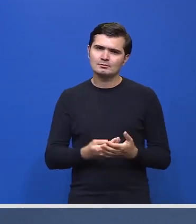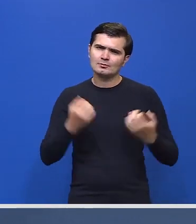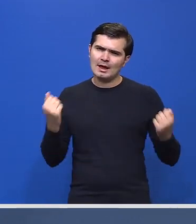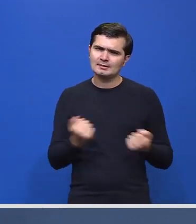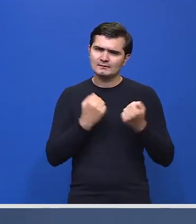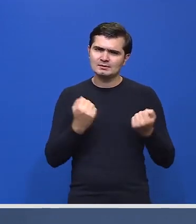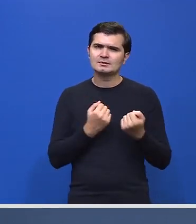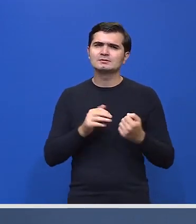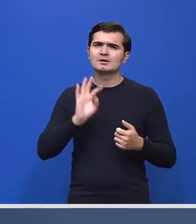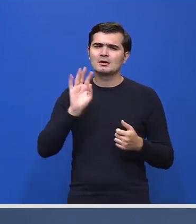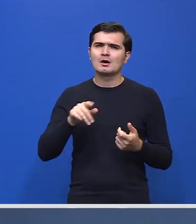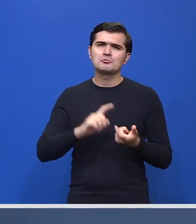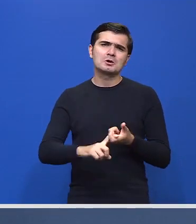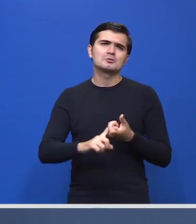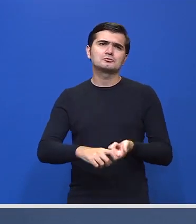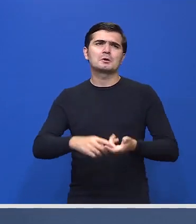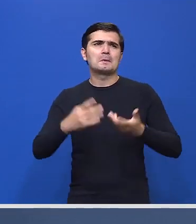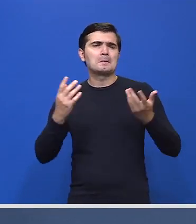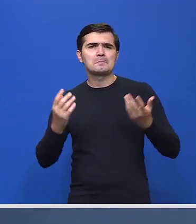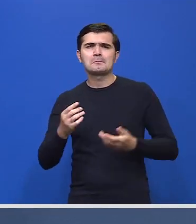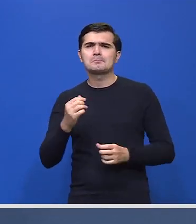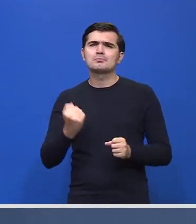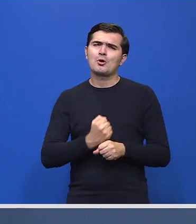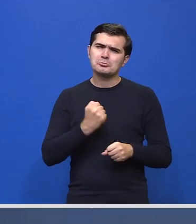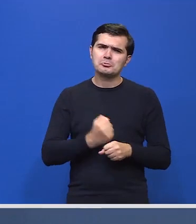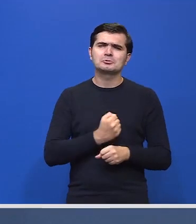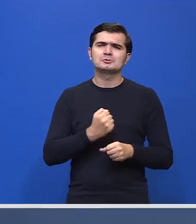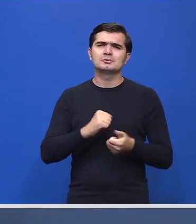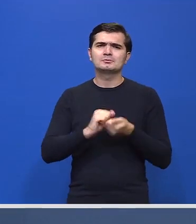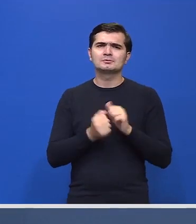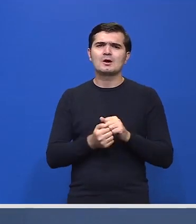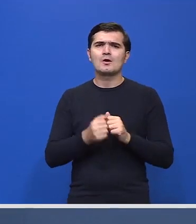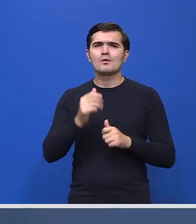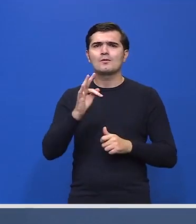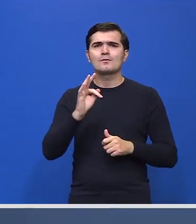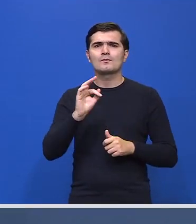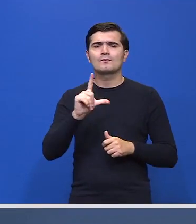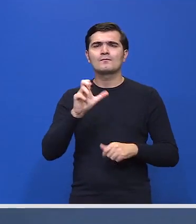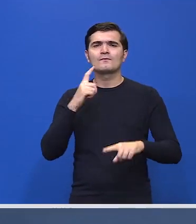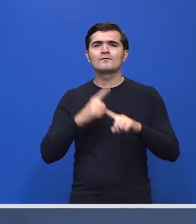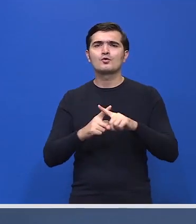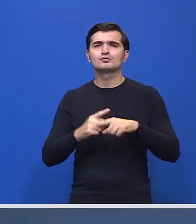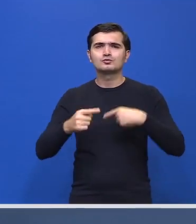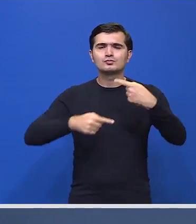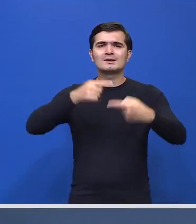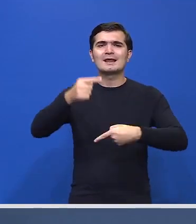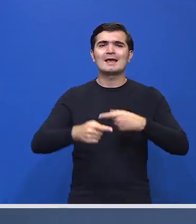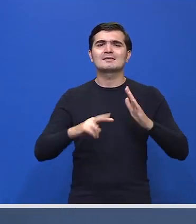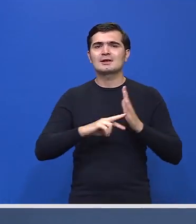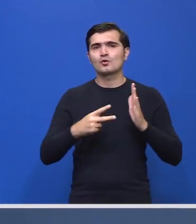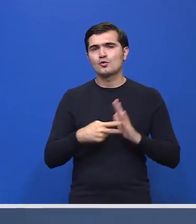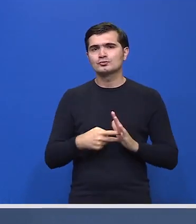activitățile care țin de producție și fluxurile tehnologice ale acestora.